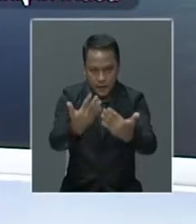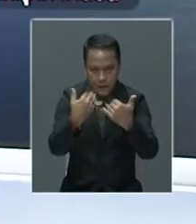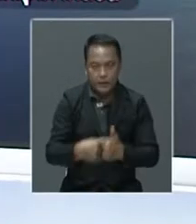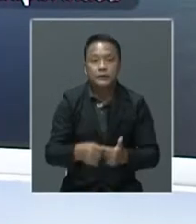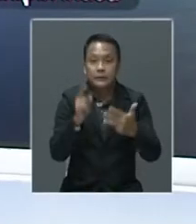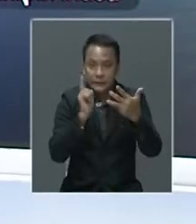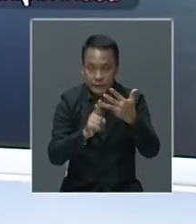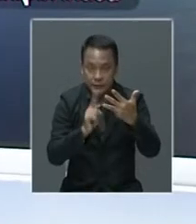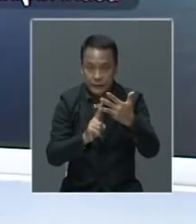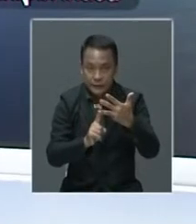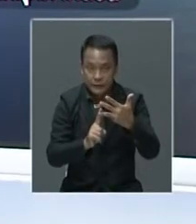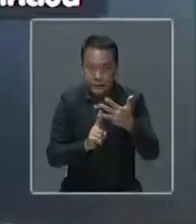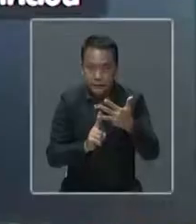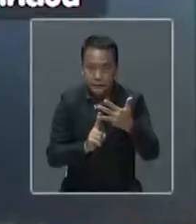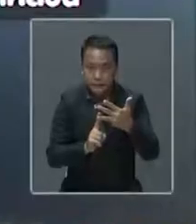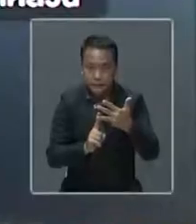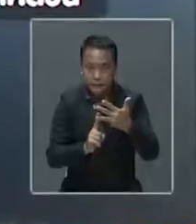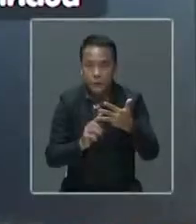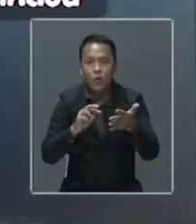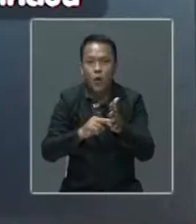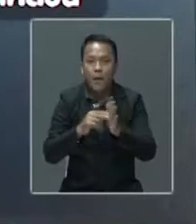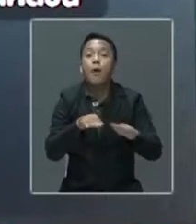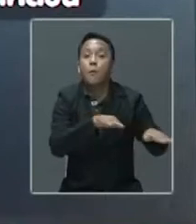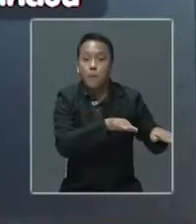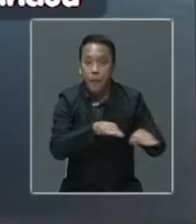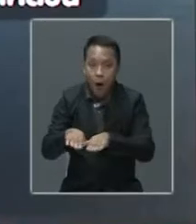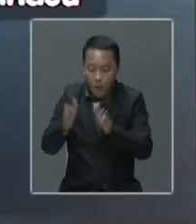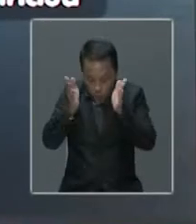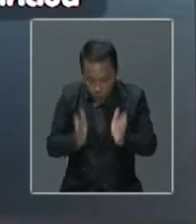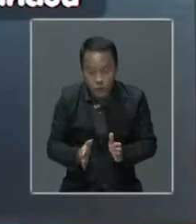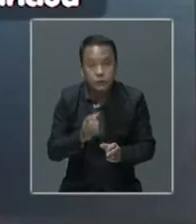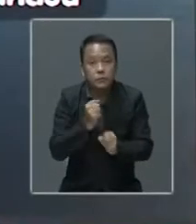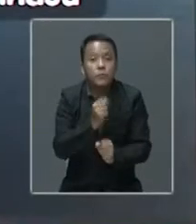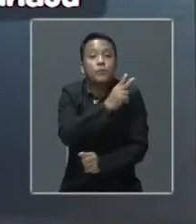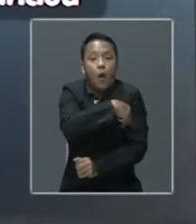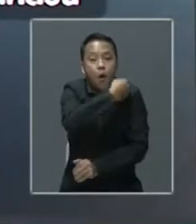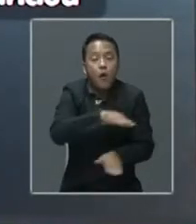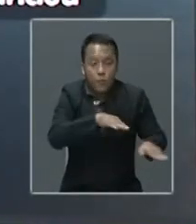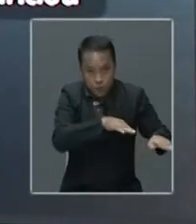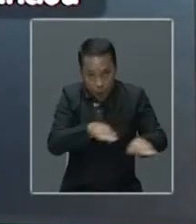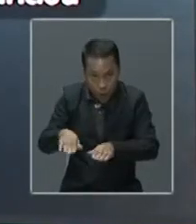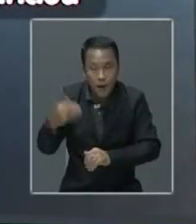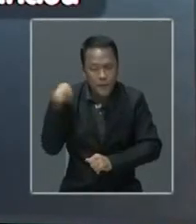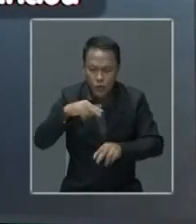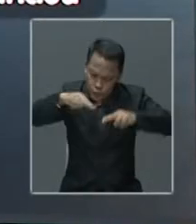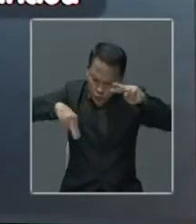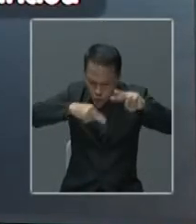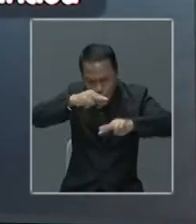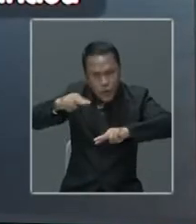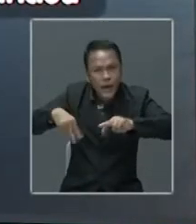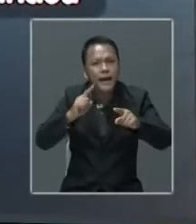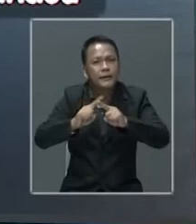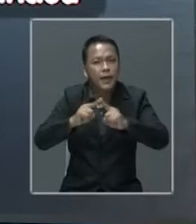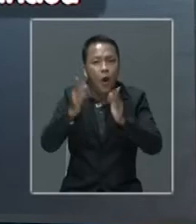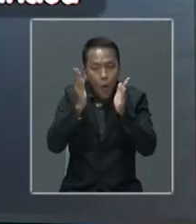ที่4คือ treatment ก็คือความพร้อมของบุคลากรทางด้านสาธารณสุขมีความพร้อมที่จะดูแลรักษาเร